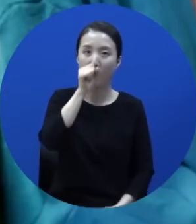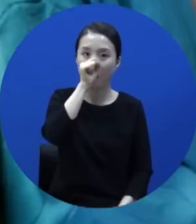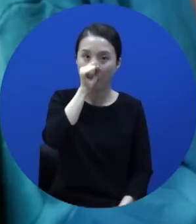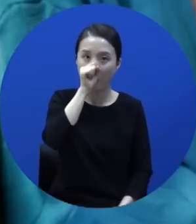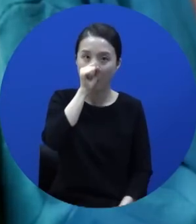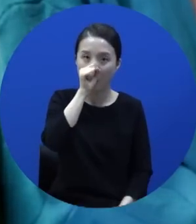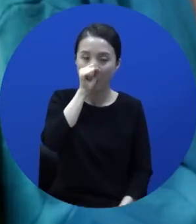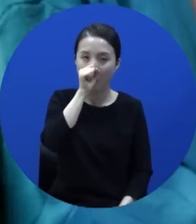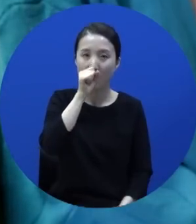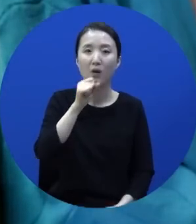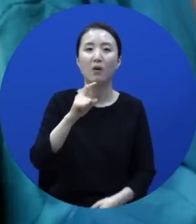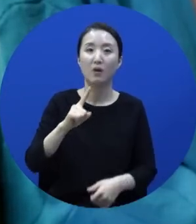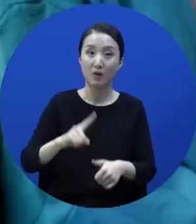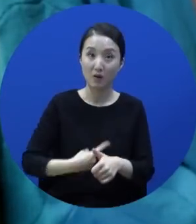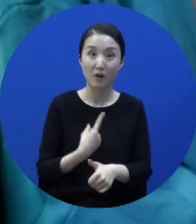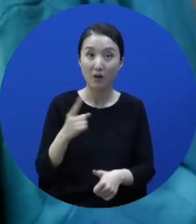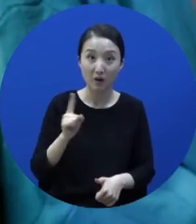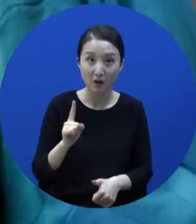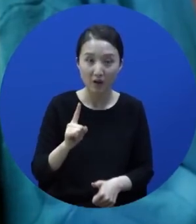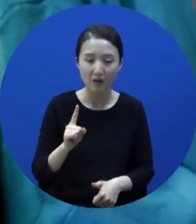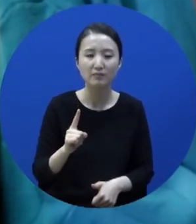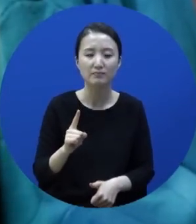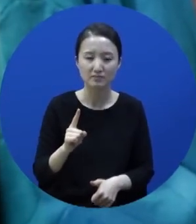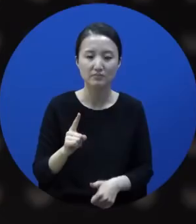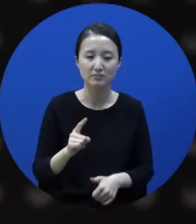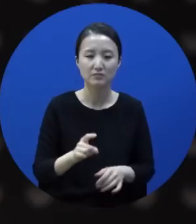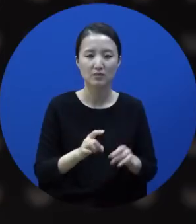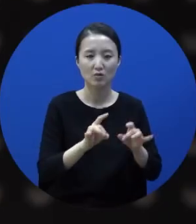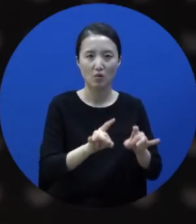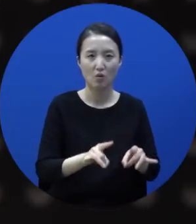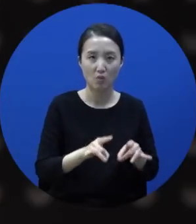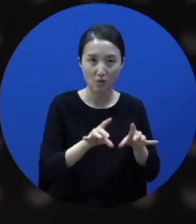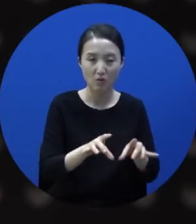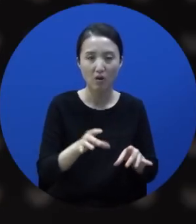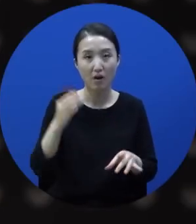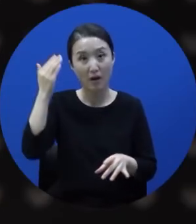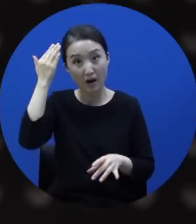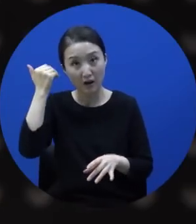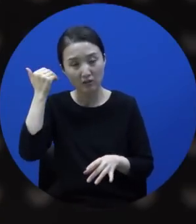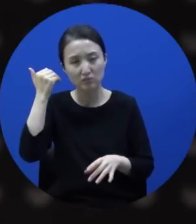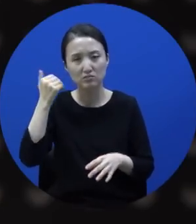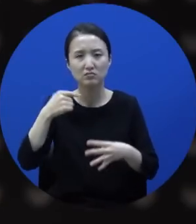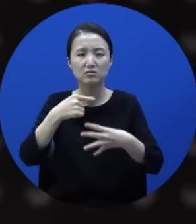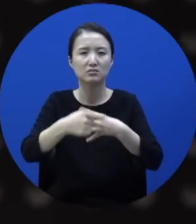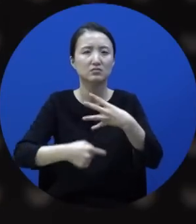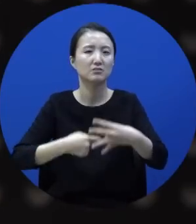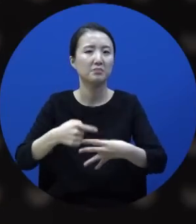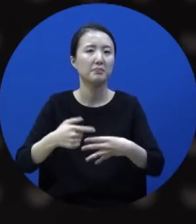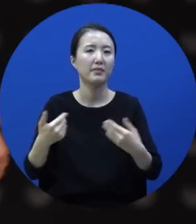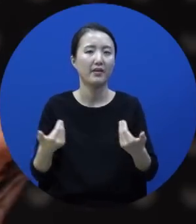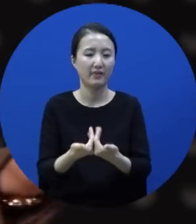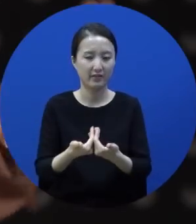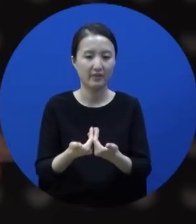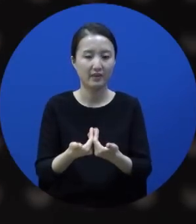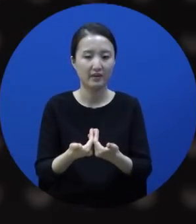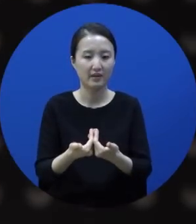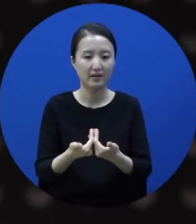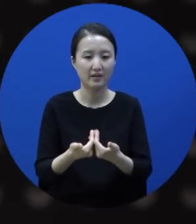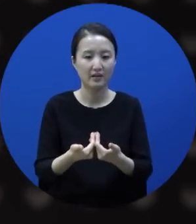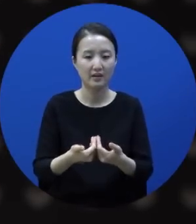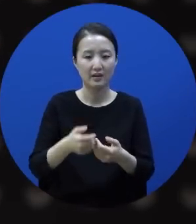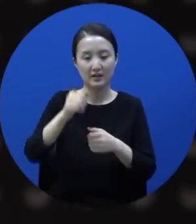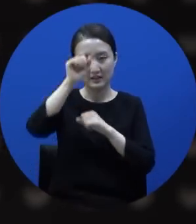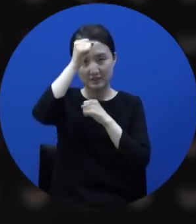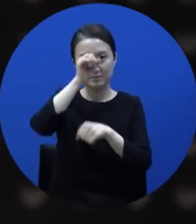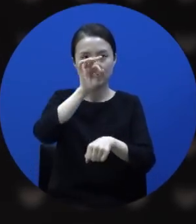좋았대요. 그리고 이제 호주와 한국이 계절이 반대였어요. 그래서 신발을 싼 가격에